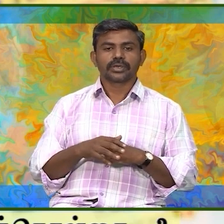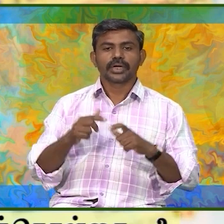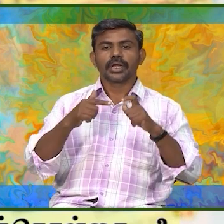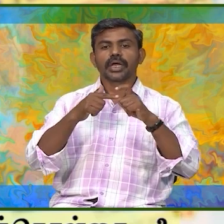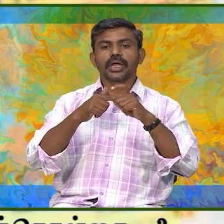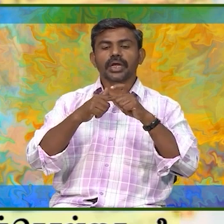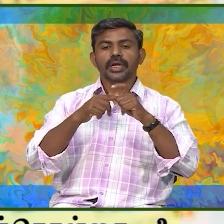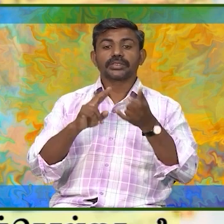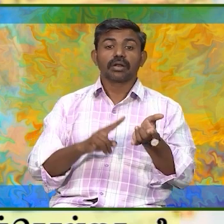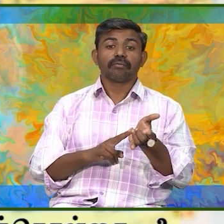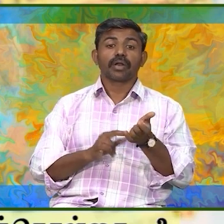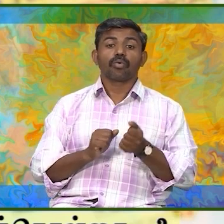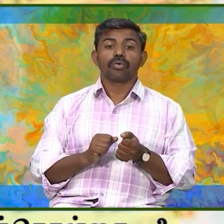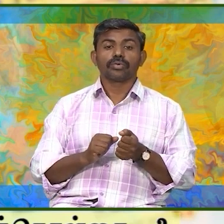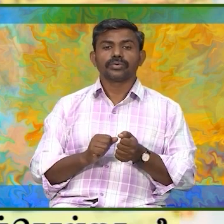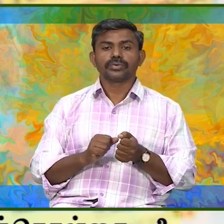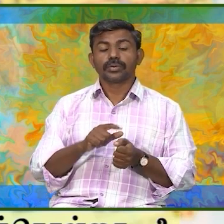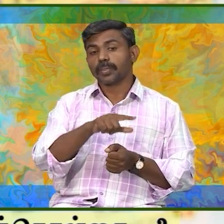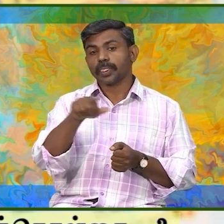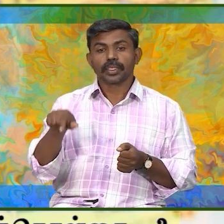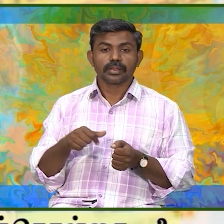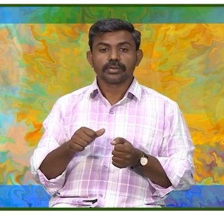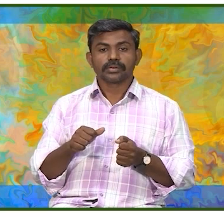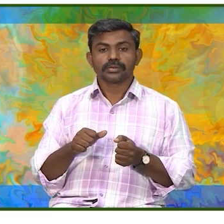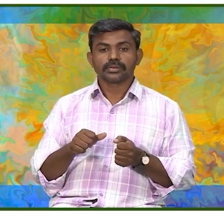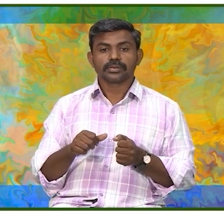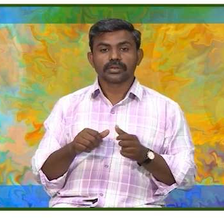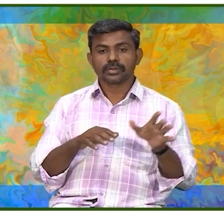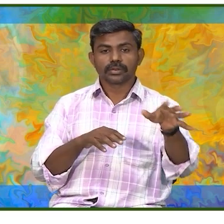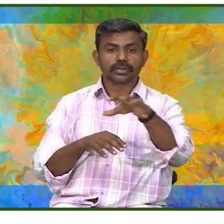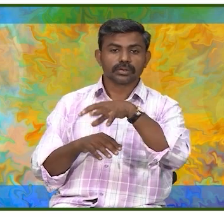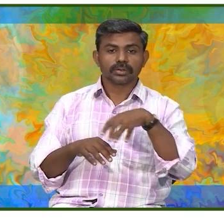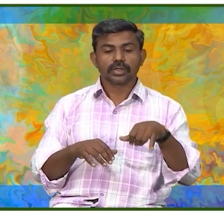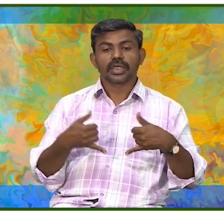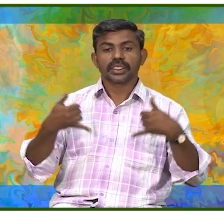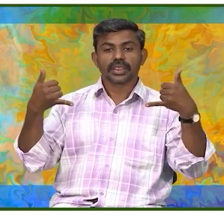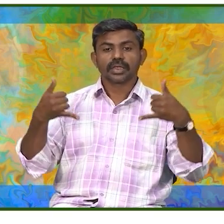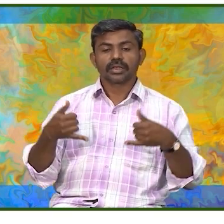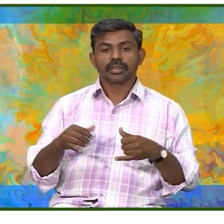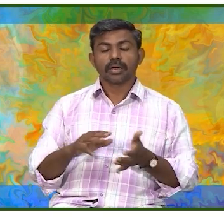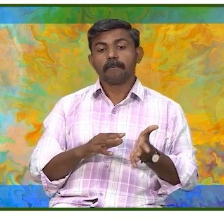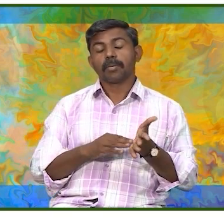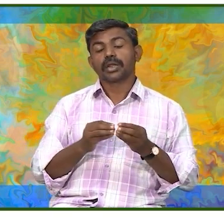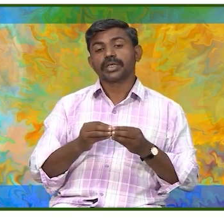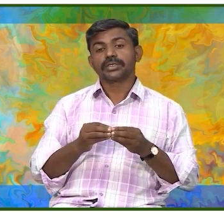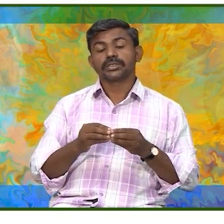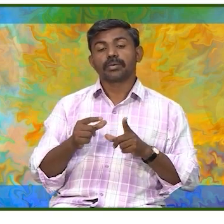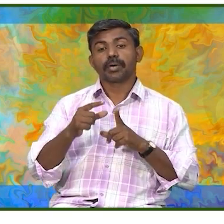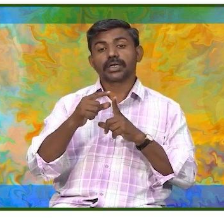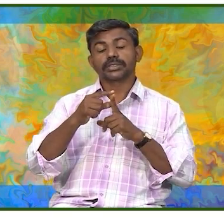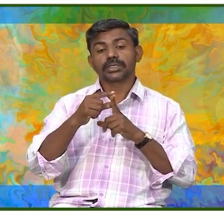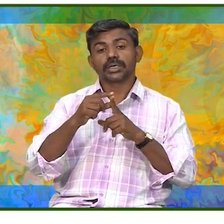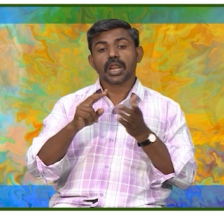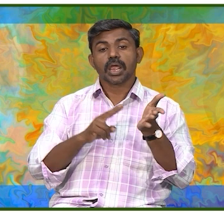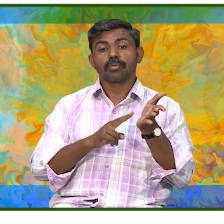எலிசா வீரக்கூன். அப்போ இந்த சார்க் அமைப்பில் வந்து அங்கத்து நாடுகள் எதுன்னு கேட்டிங்கன்னா, இந்தியா, வங்காளதேசம்,